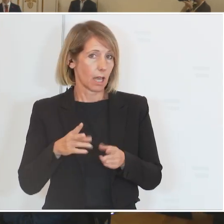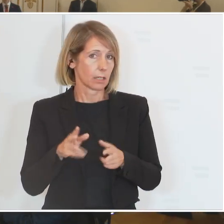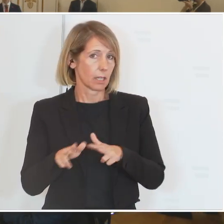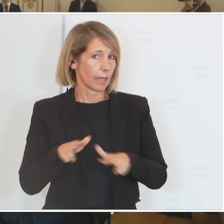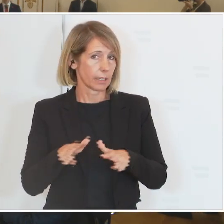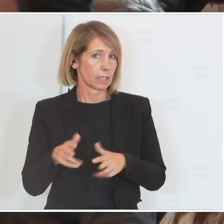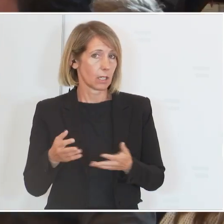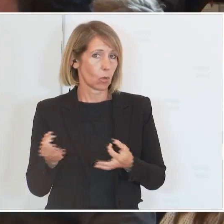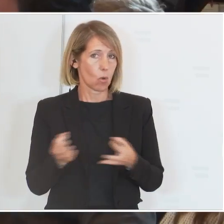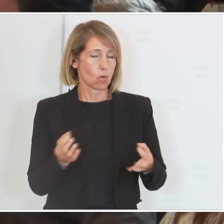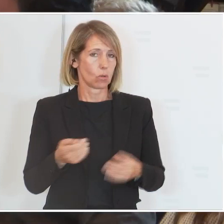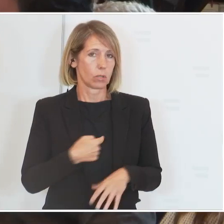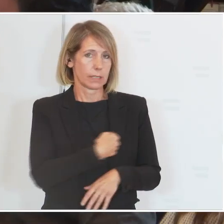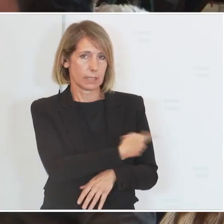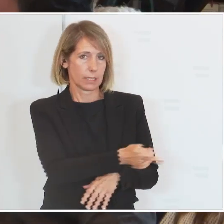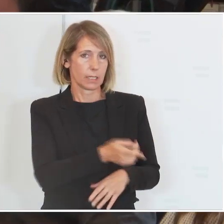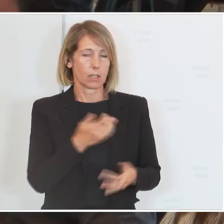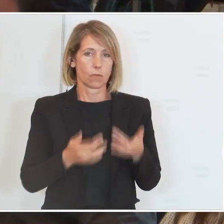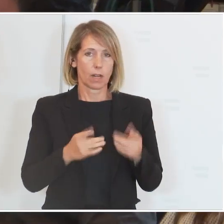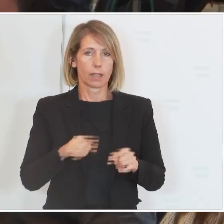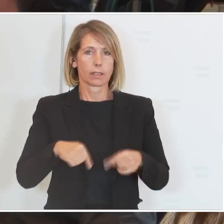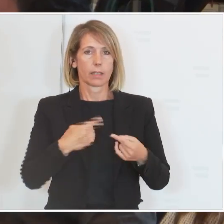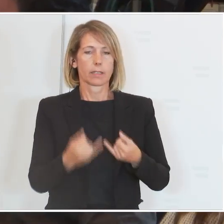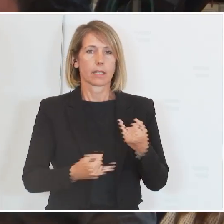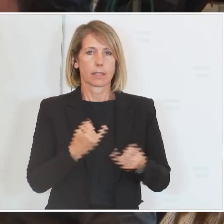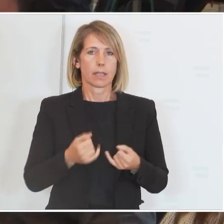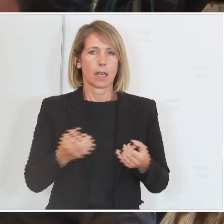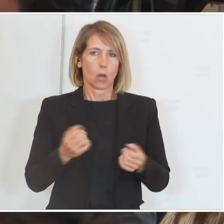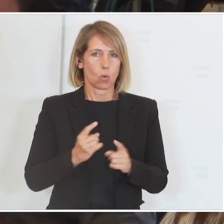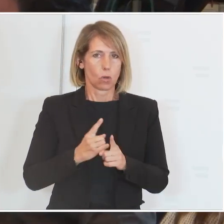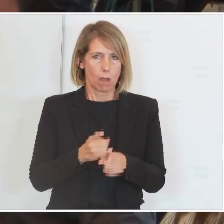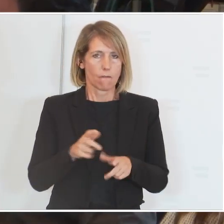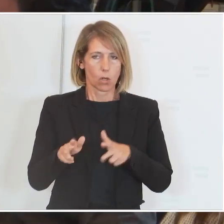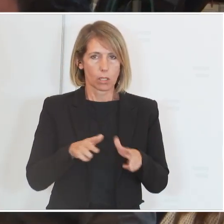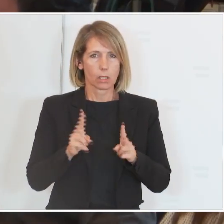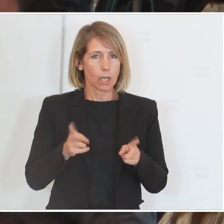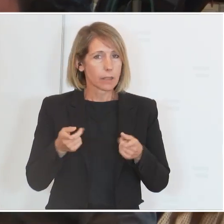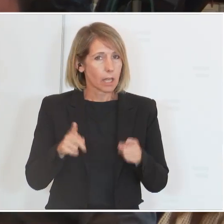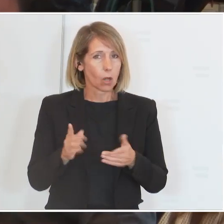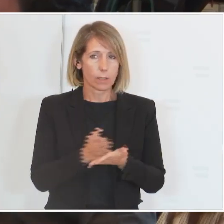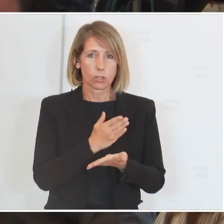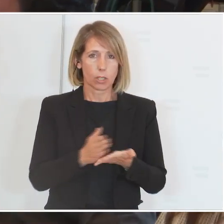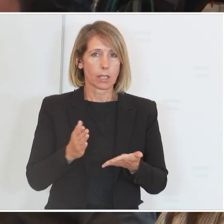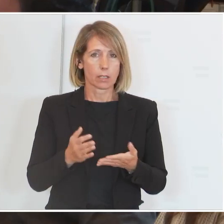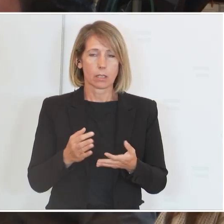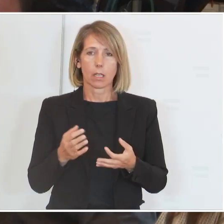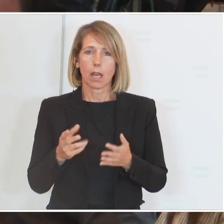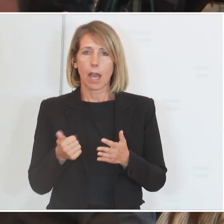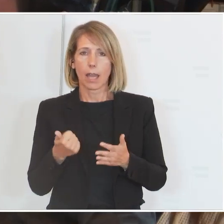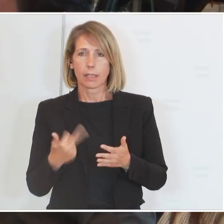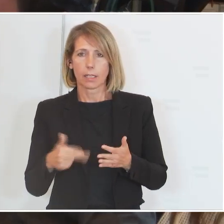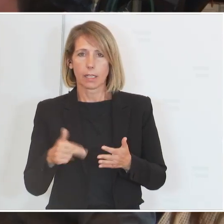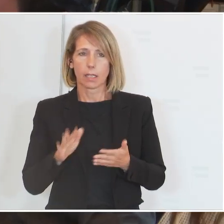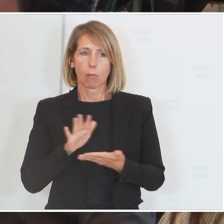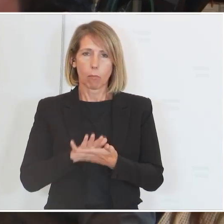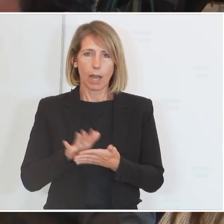Sie eventuell wahrscheinlich, wie auch immer im nächsten Jahr oder eine Folgeregierung, auch entscheiden, man macht gar nichts damit? Ich meine, das ist ja auch eine